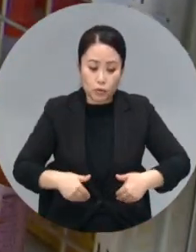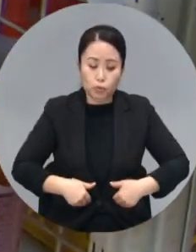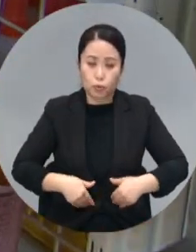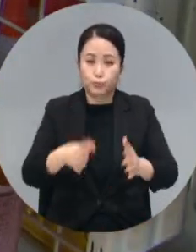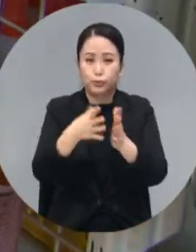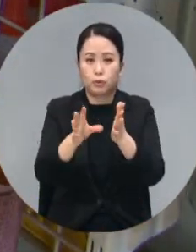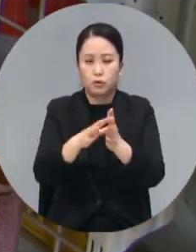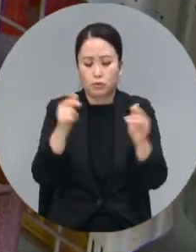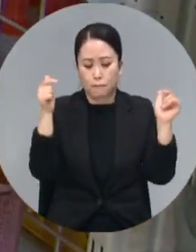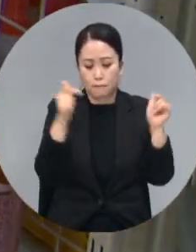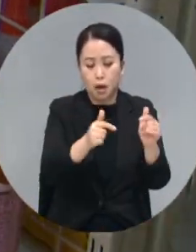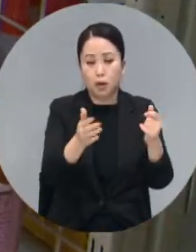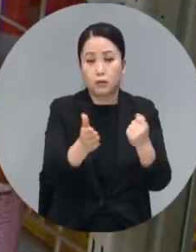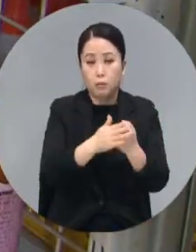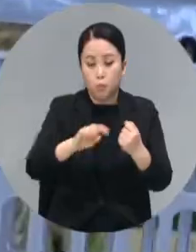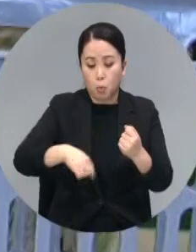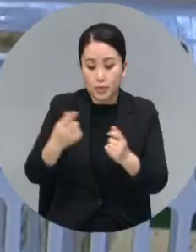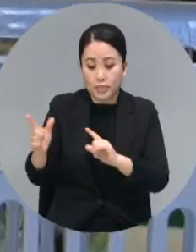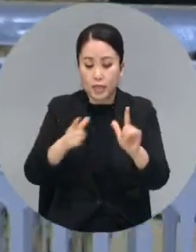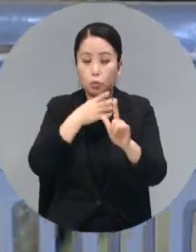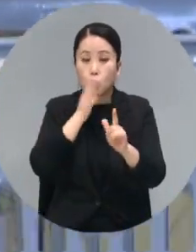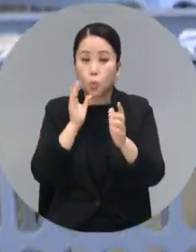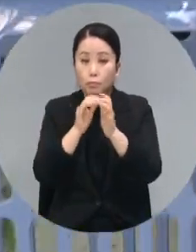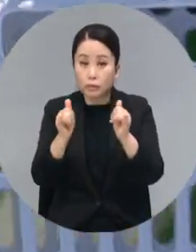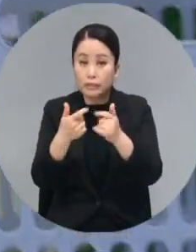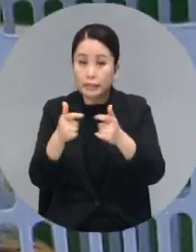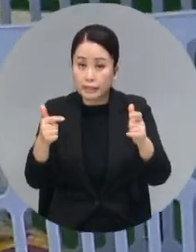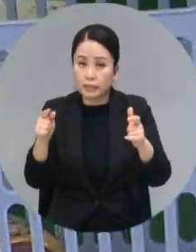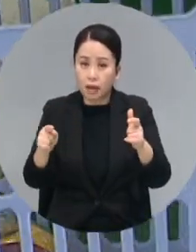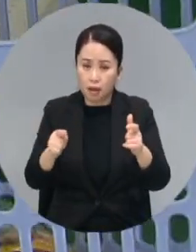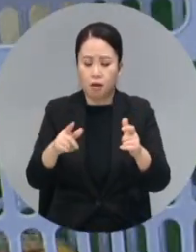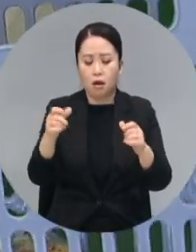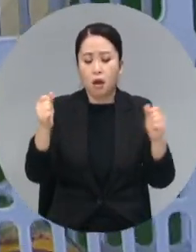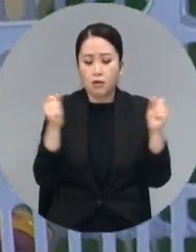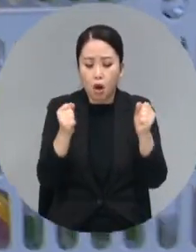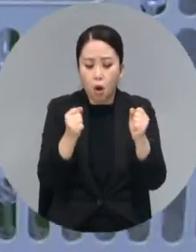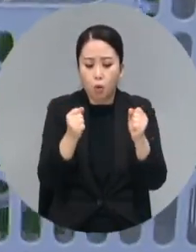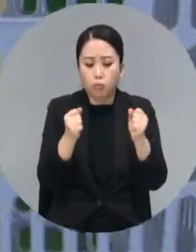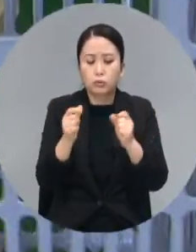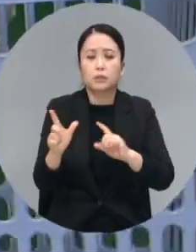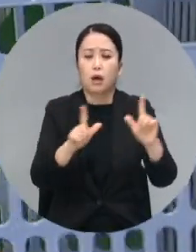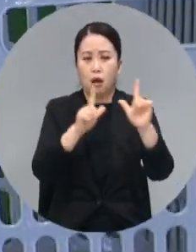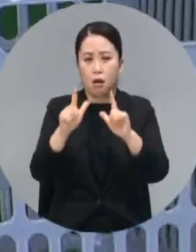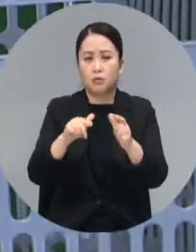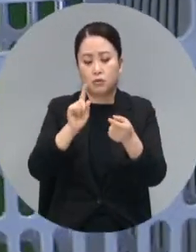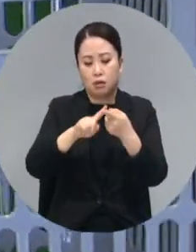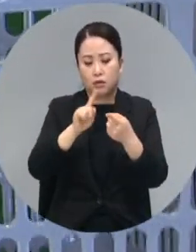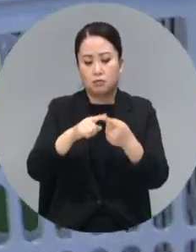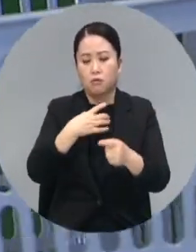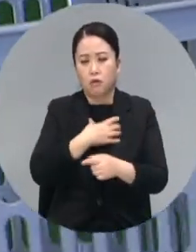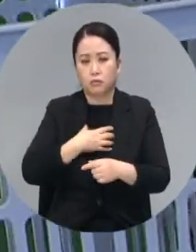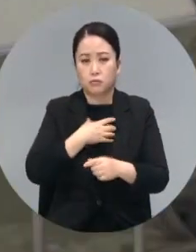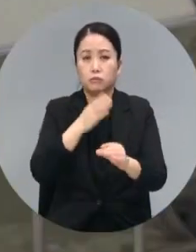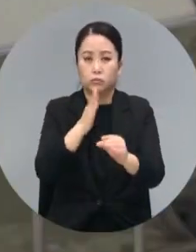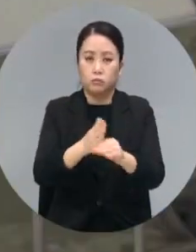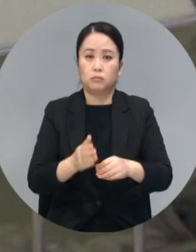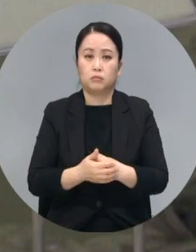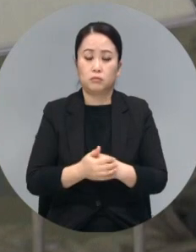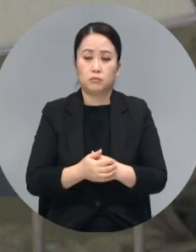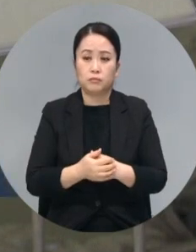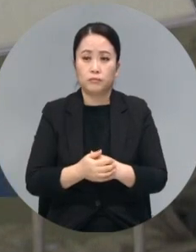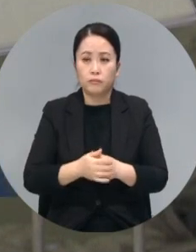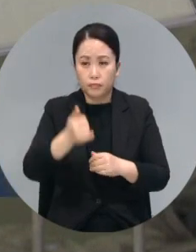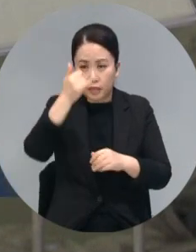줄어들면서 독거노인 등 저소득층들은 다가올 겨울을 버틸 생각에 벌써부터 걱정입니다. 주방에